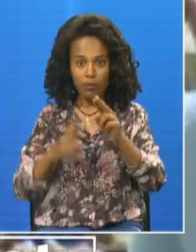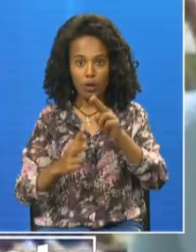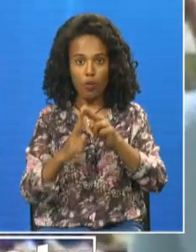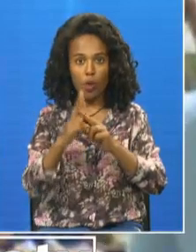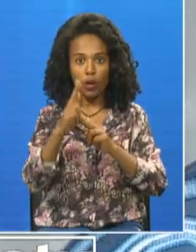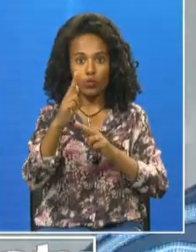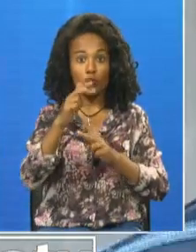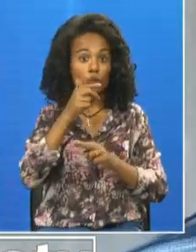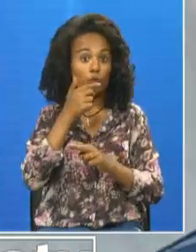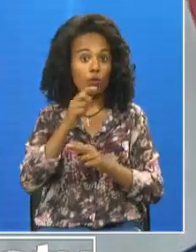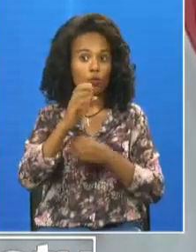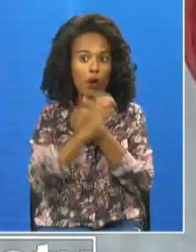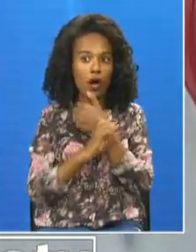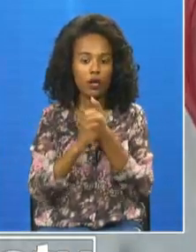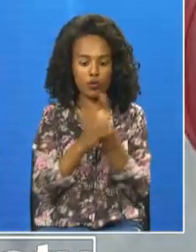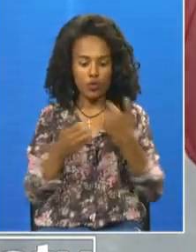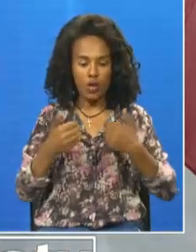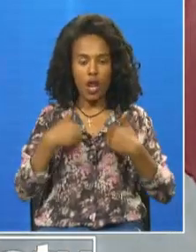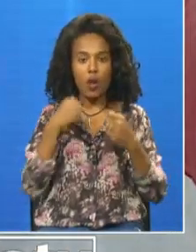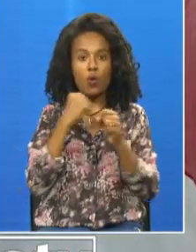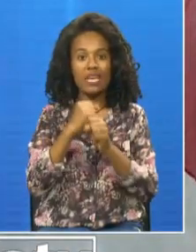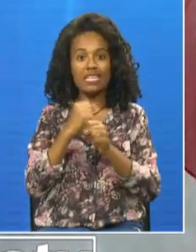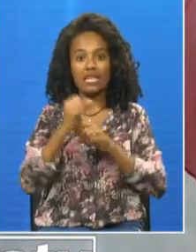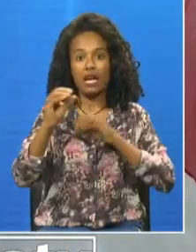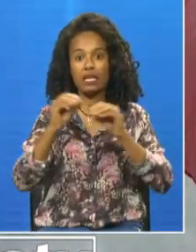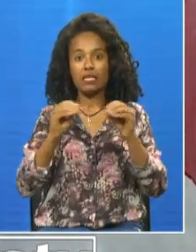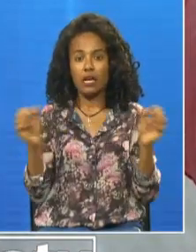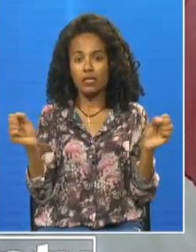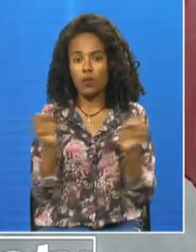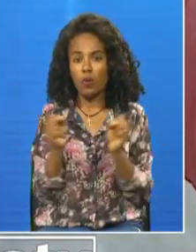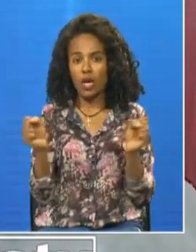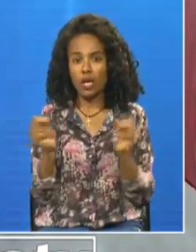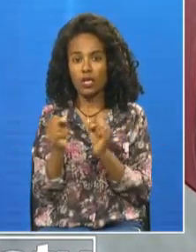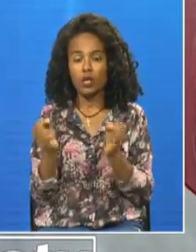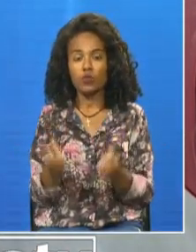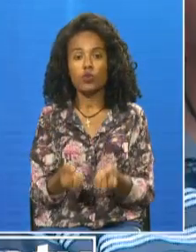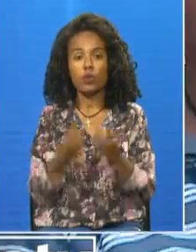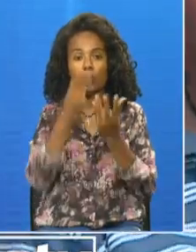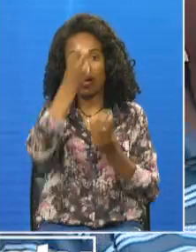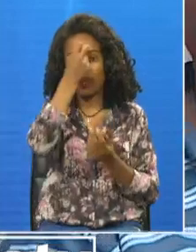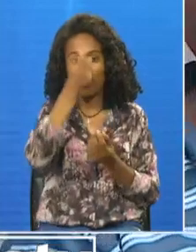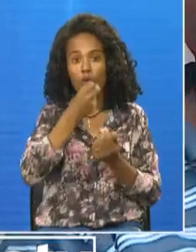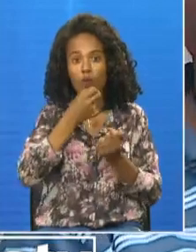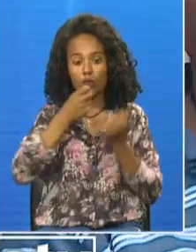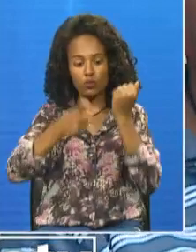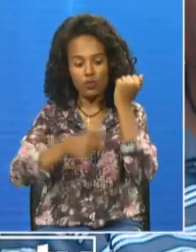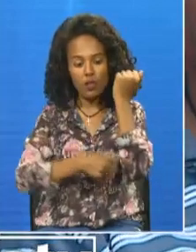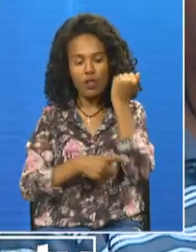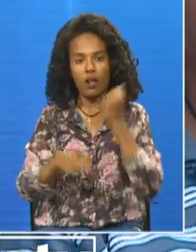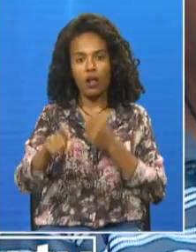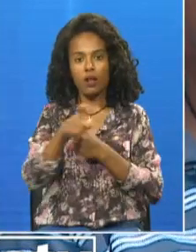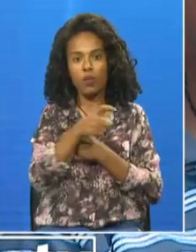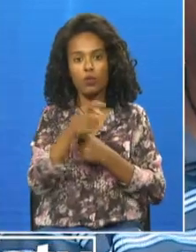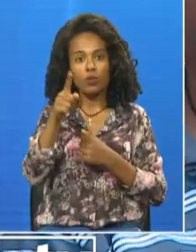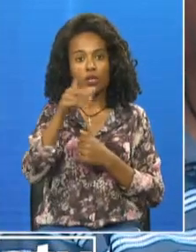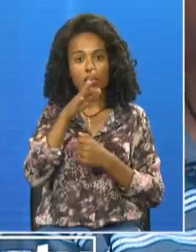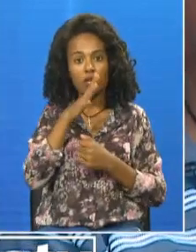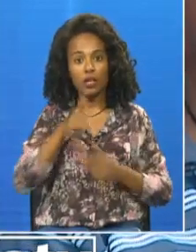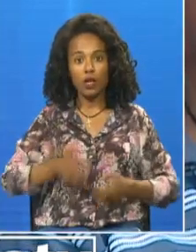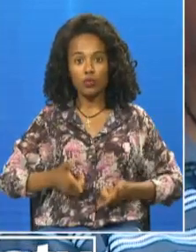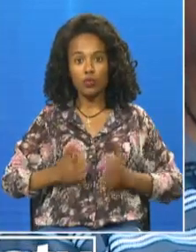289,525 አካባቢ ነው እስካሁን ድረስ ተከላላ በሁሉም። ይህም በቀን ከ2000 በላይ መኪኖች የሚገቡበት ትልቁ ነው